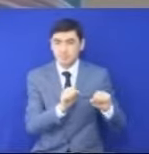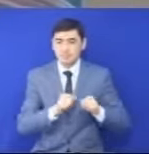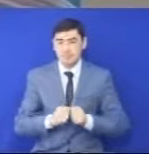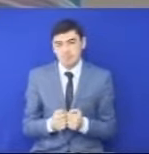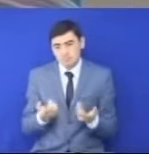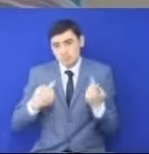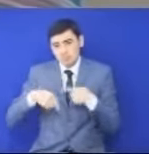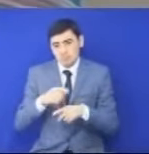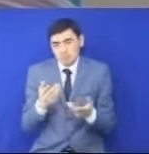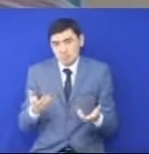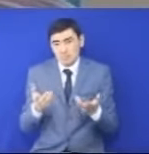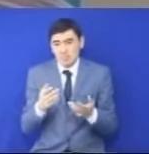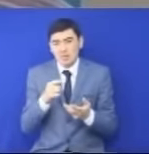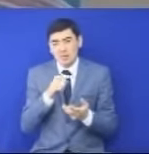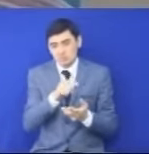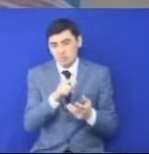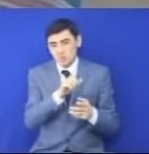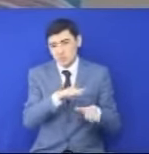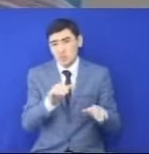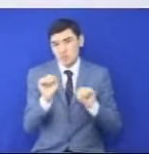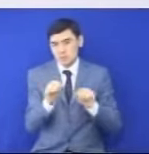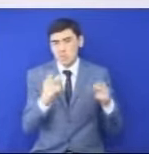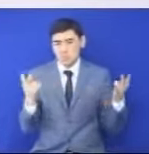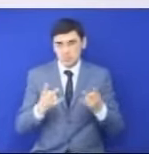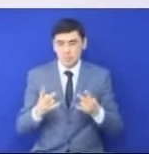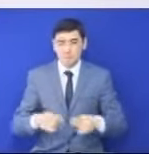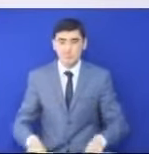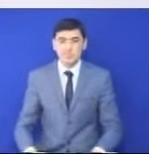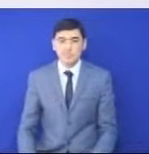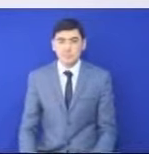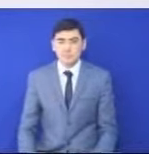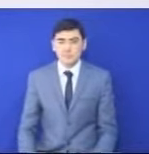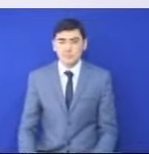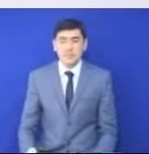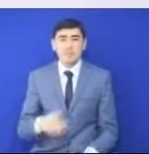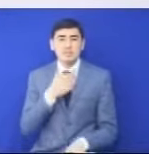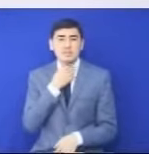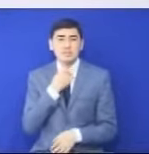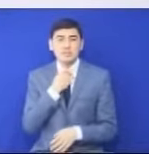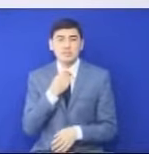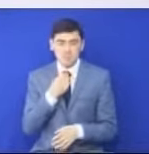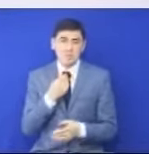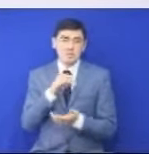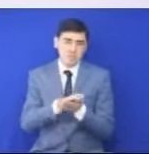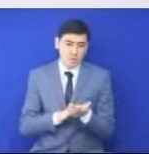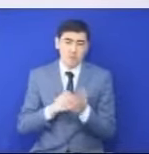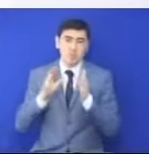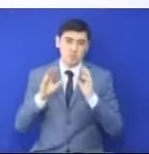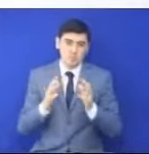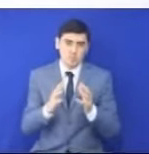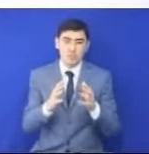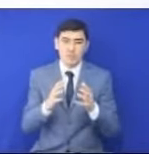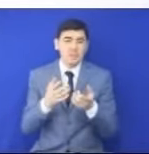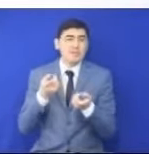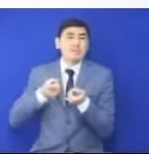мы должны уберечь от этого, и данный законопроект, он принимается. В семье продолжаются мероприятия в честь 130-летия Амриха